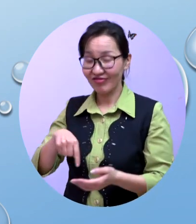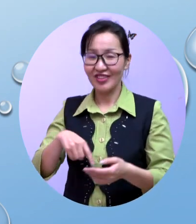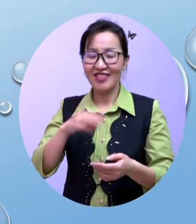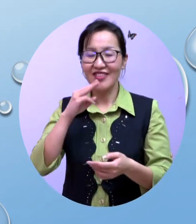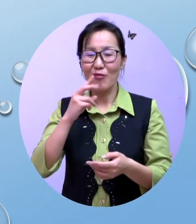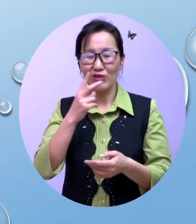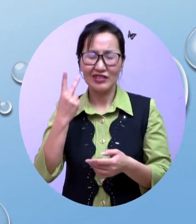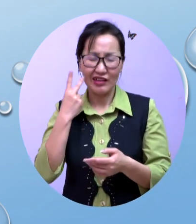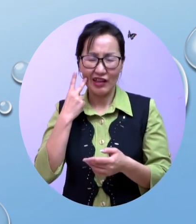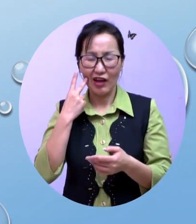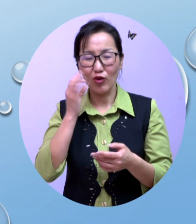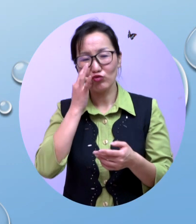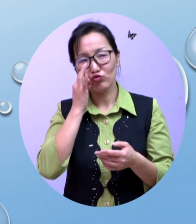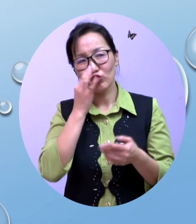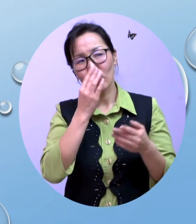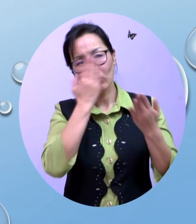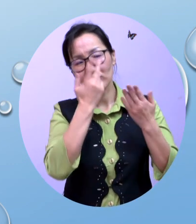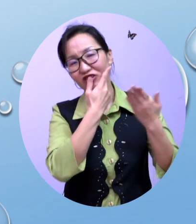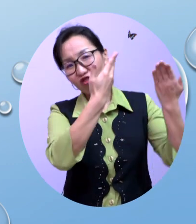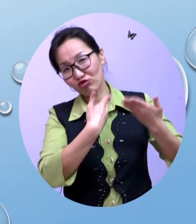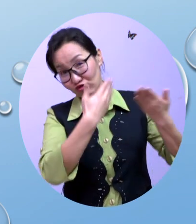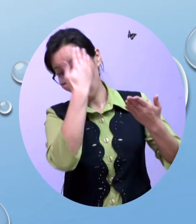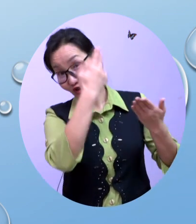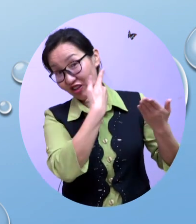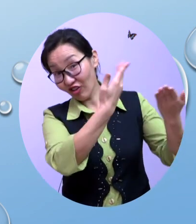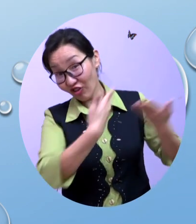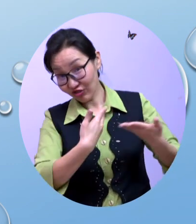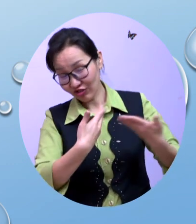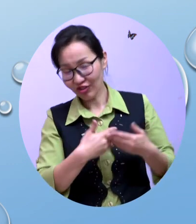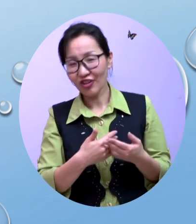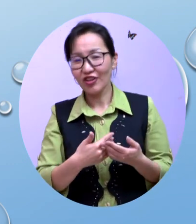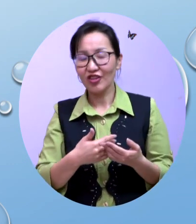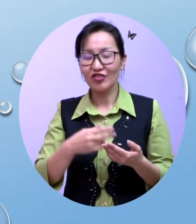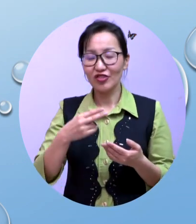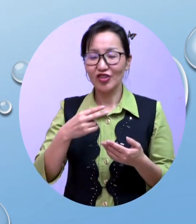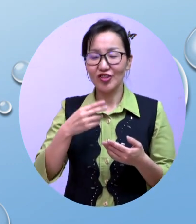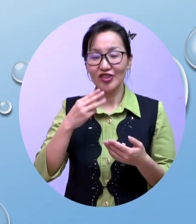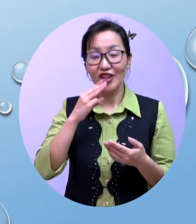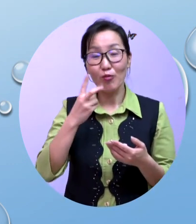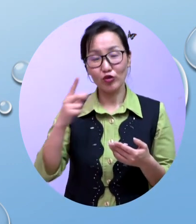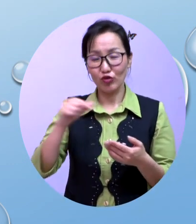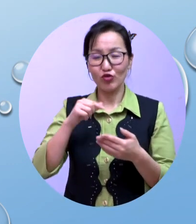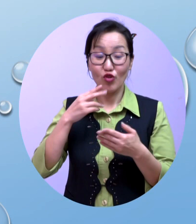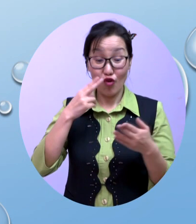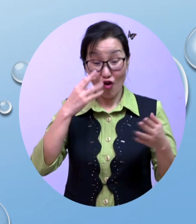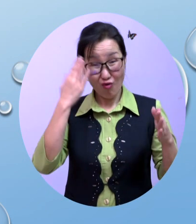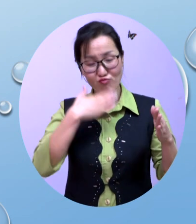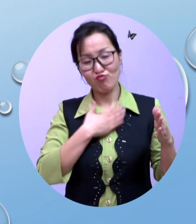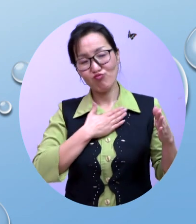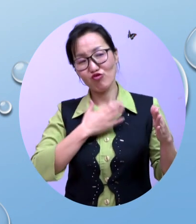Бас тэмүүлэнд байнга үлгэр уншиж өгдөг байв. Тэмүүлэн дэнзэн өвөөг өөрийнхөө өвөө гэж боддог